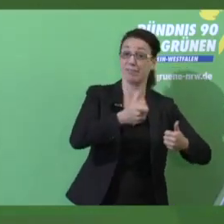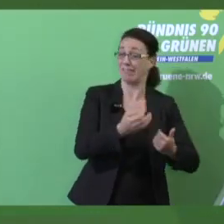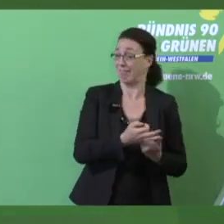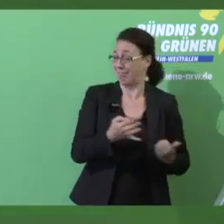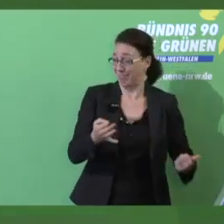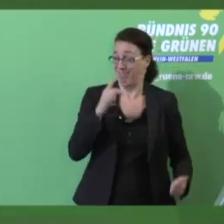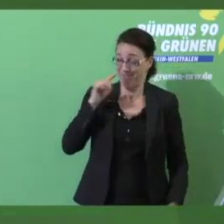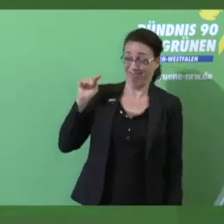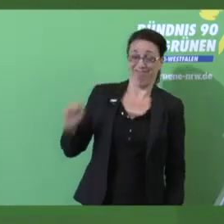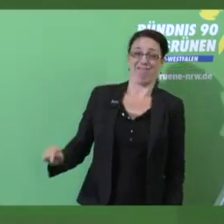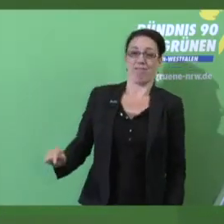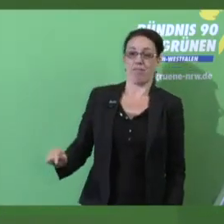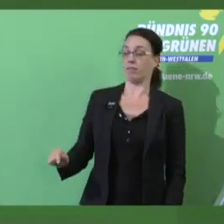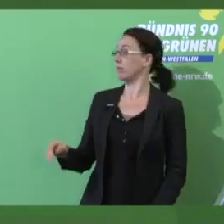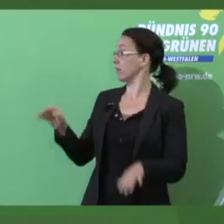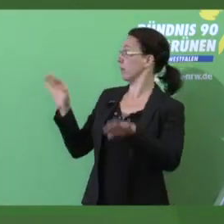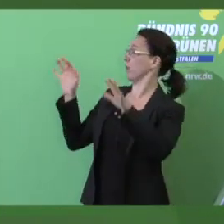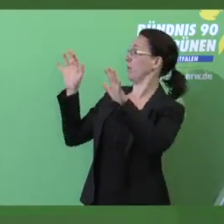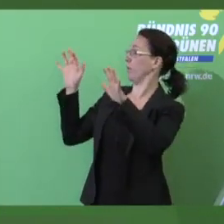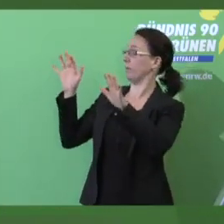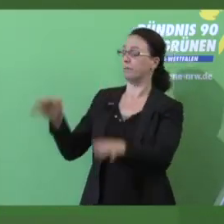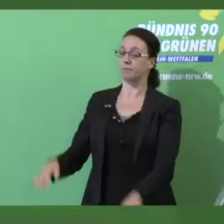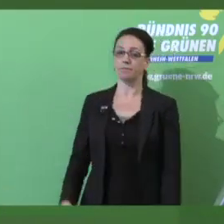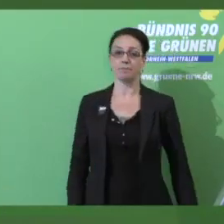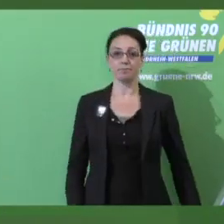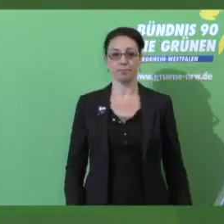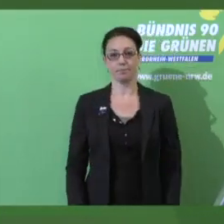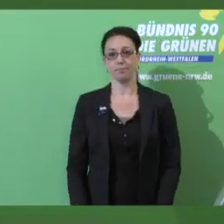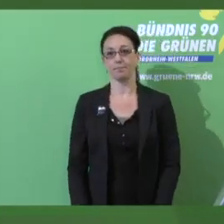auszugeben. Und für uns,